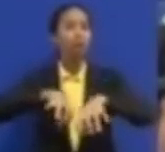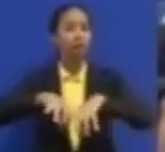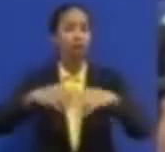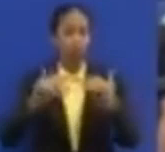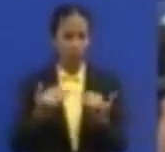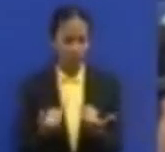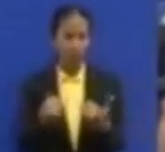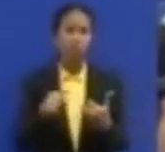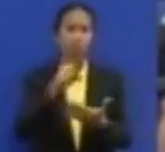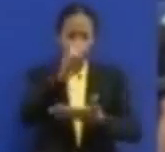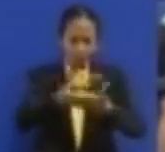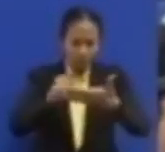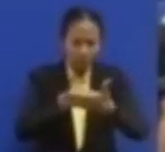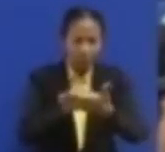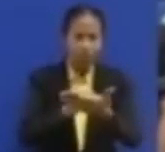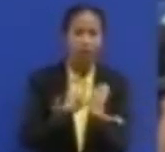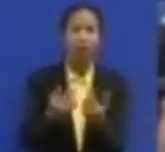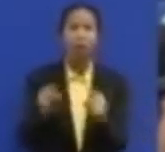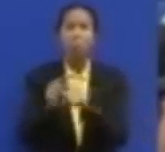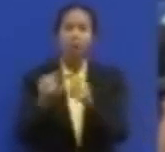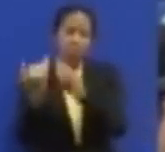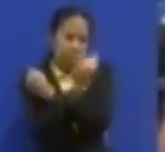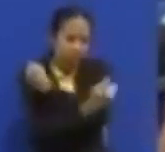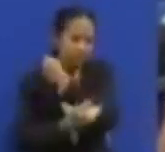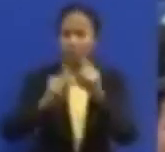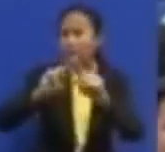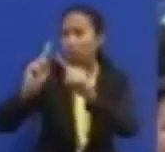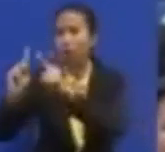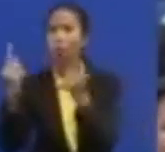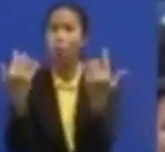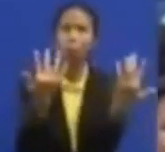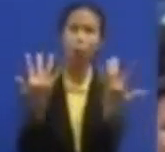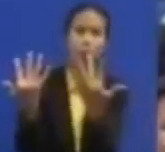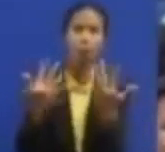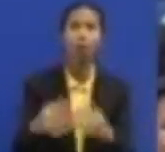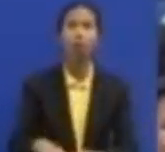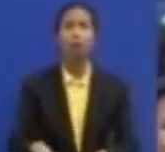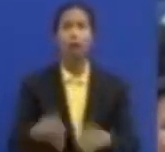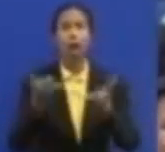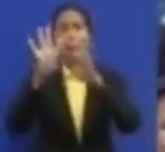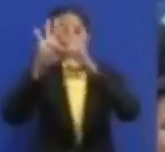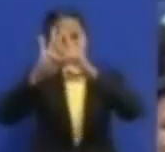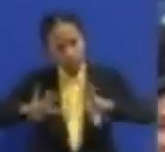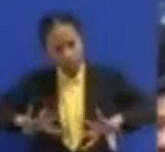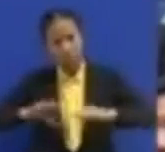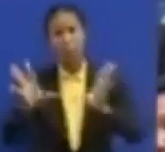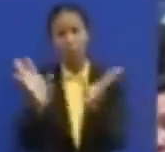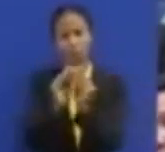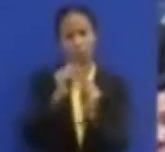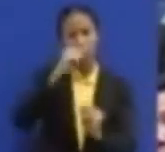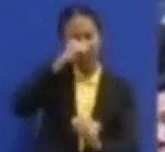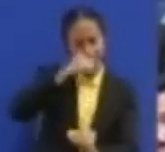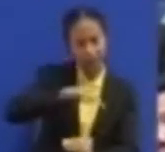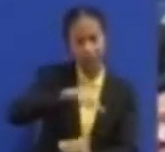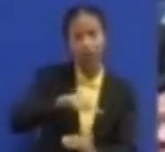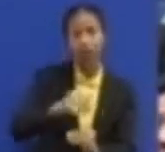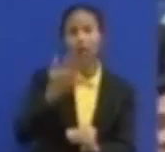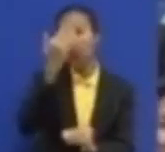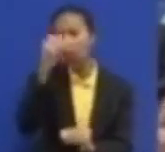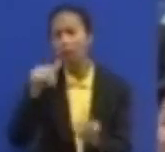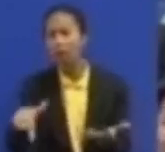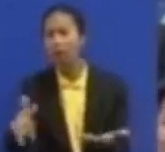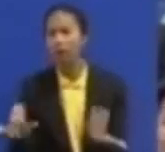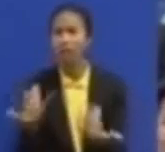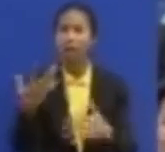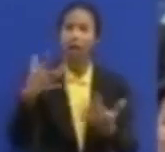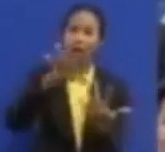จากต่างประเทศมากมายอาเซียนก็จะมาประชุมที่นี่แล้วเมื่อไหร่เราจะได้เลือกประธานแล้วเมื่อ